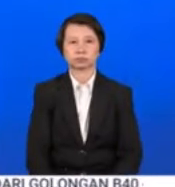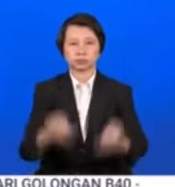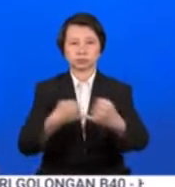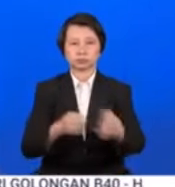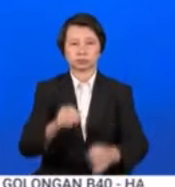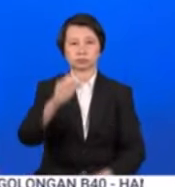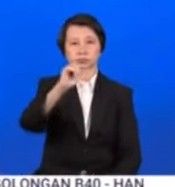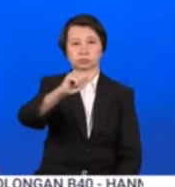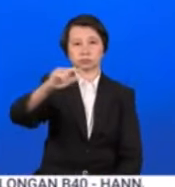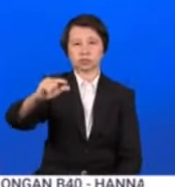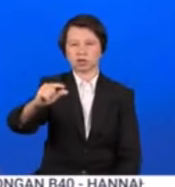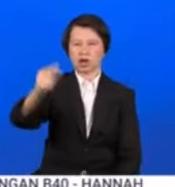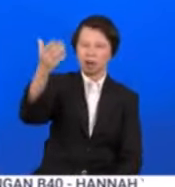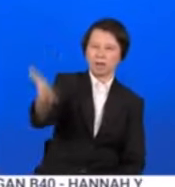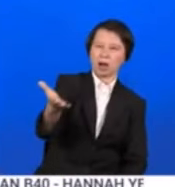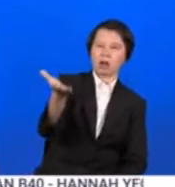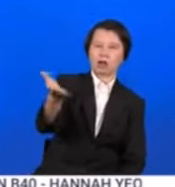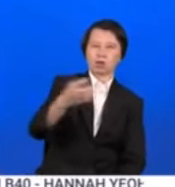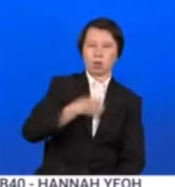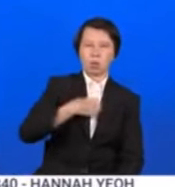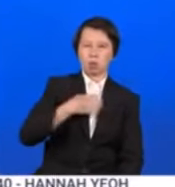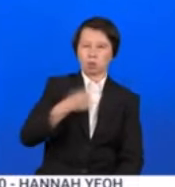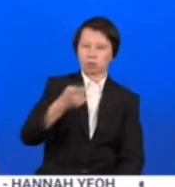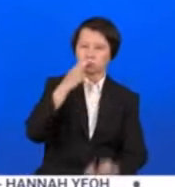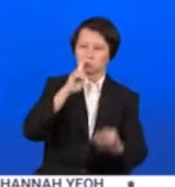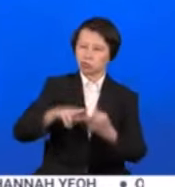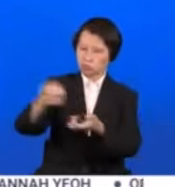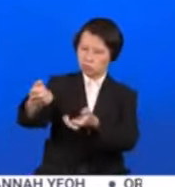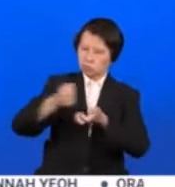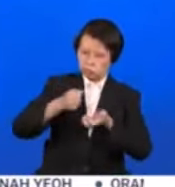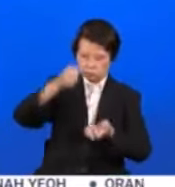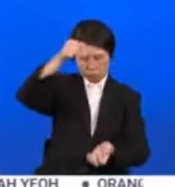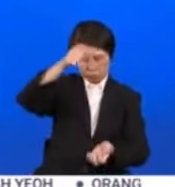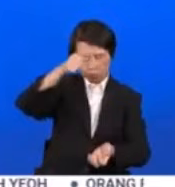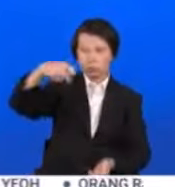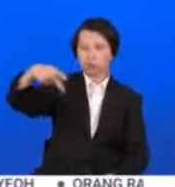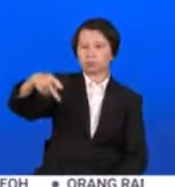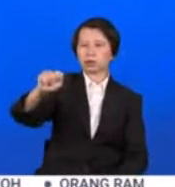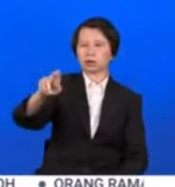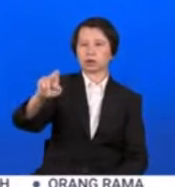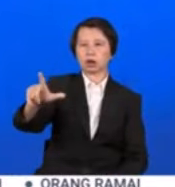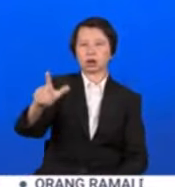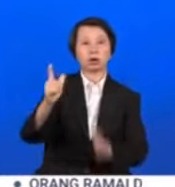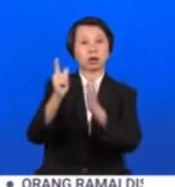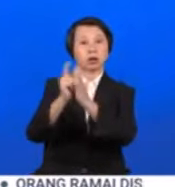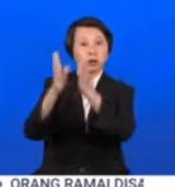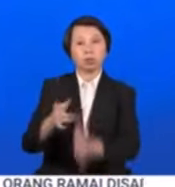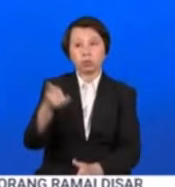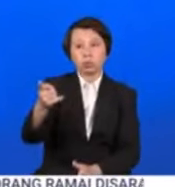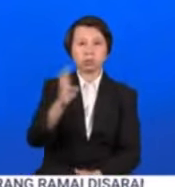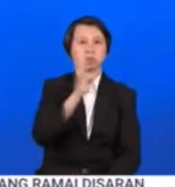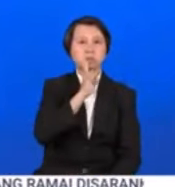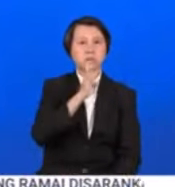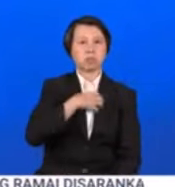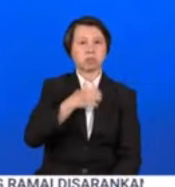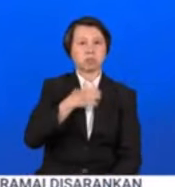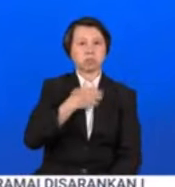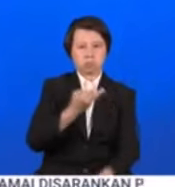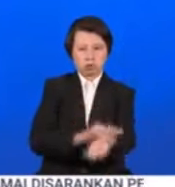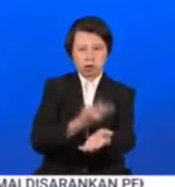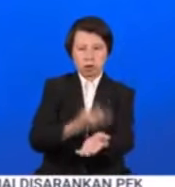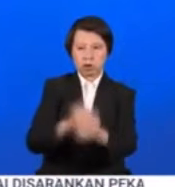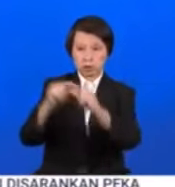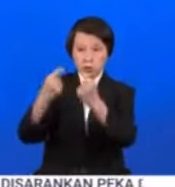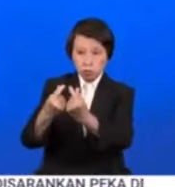Jabatan Peguam Negara menyelar segala dakwaan dalam surat yang dihantar oleh Paul H. Cohen, peguam kepada pihak yang mendakwa sebagai waris